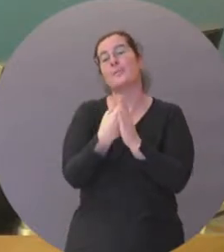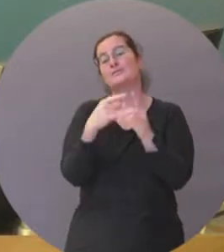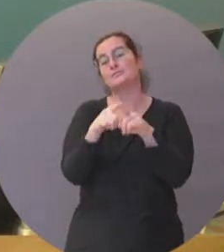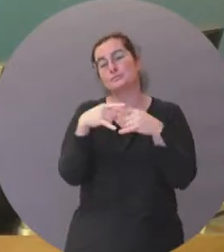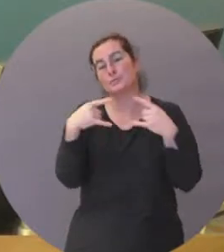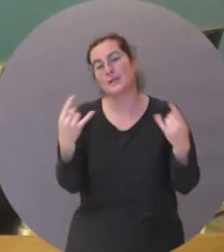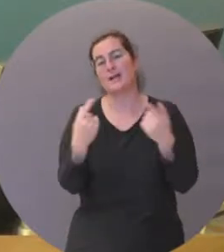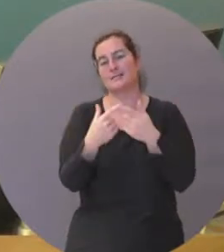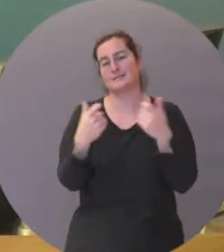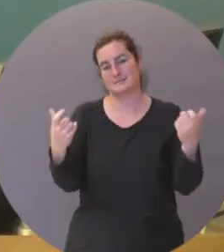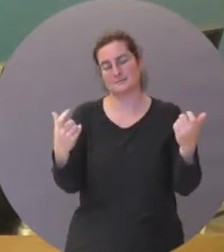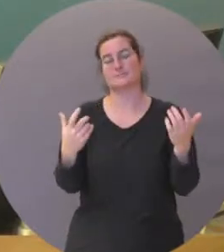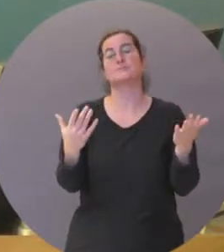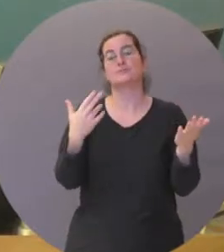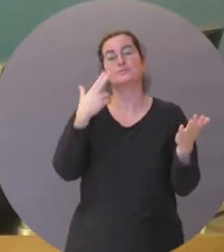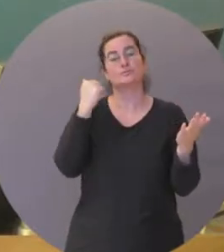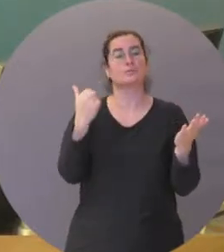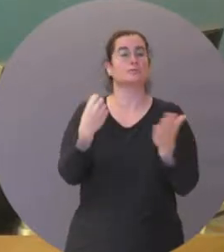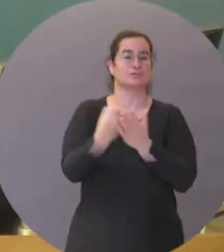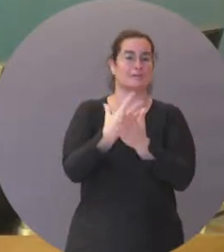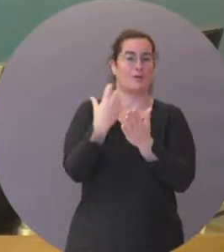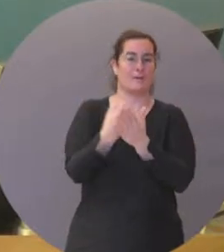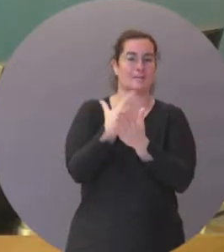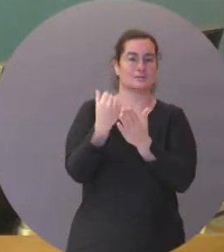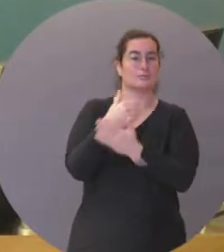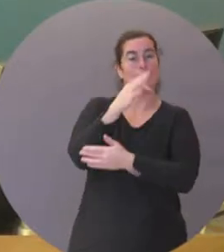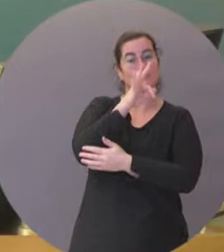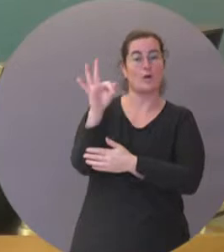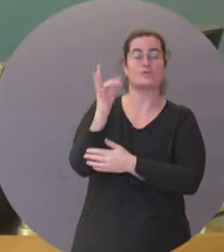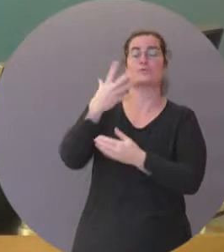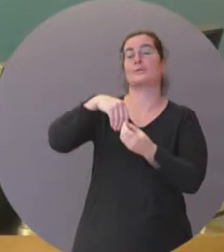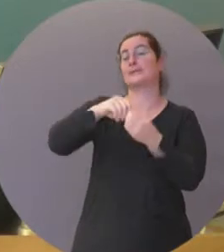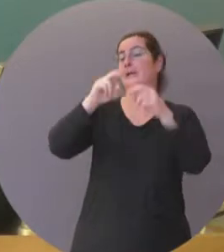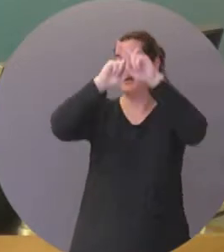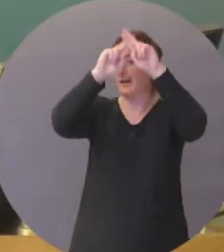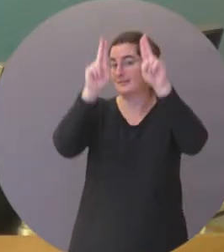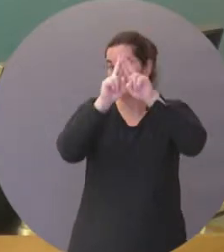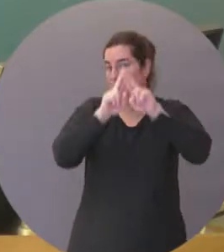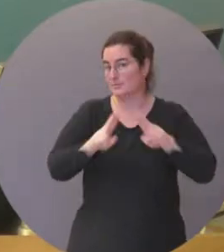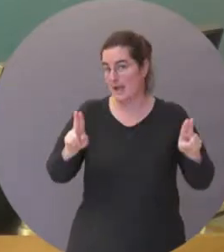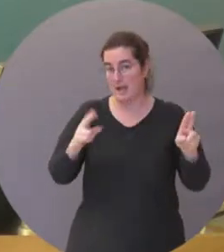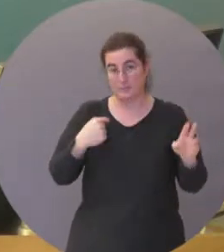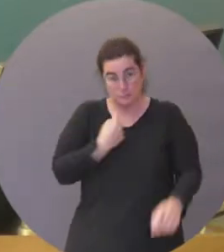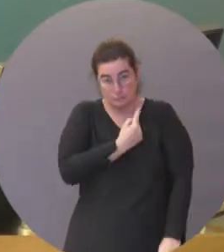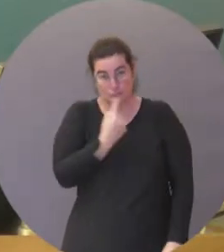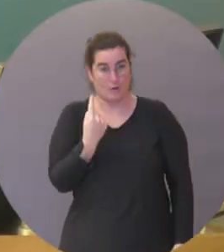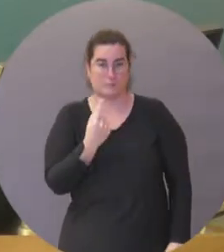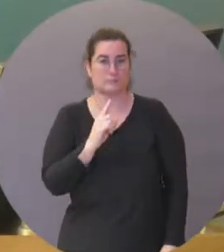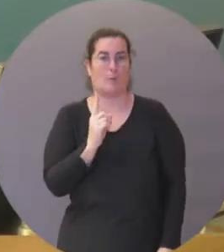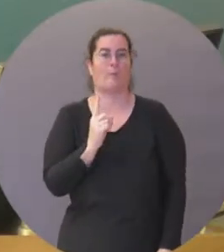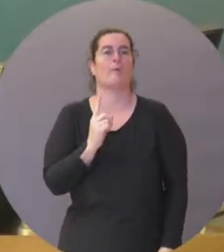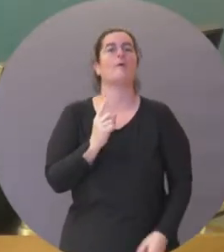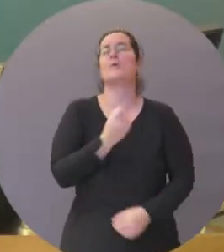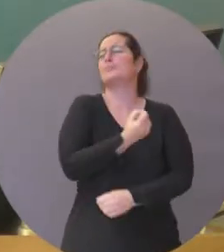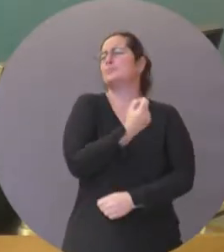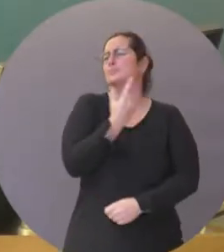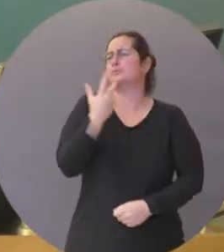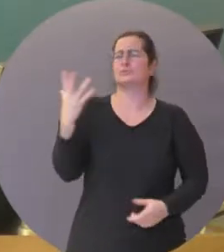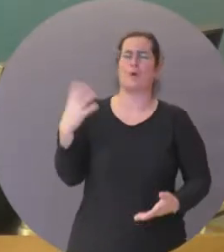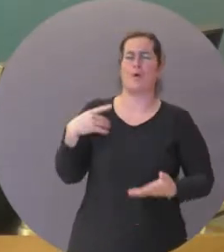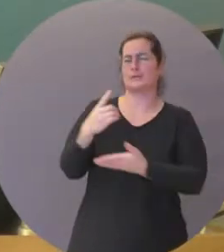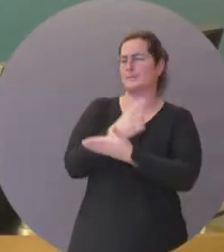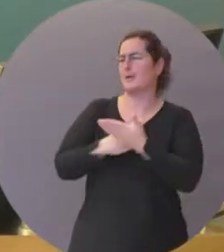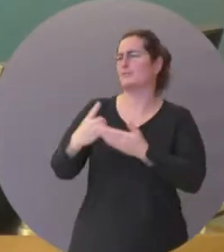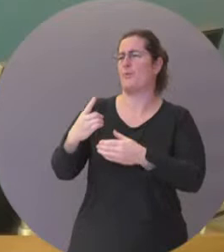connaissance des informations nationales et internationales que d'autres collectivités malheureusement subissent ce genre de